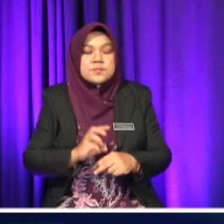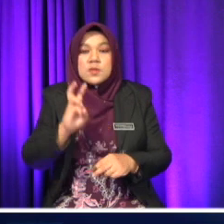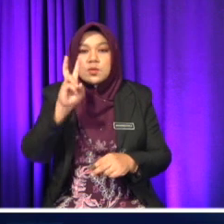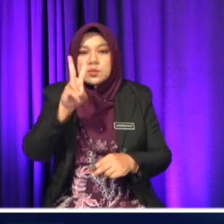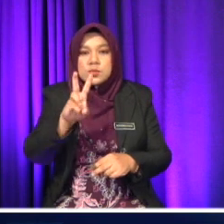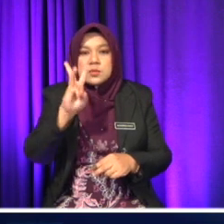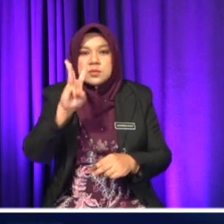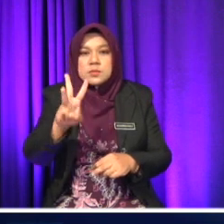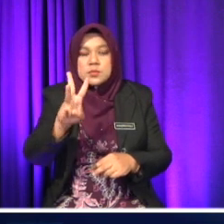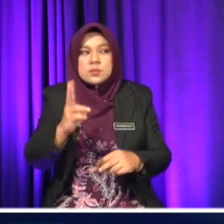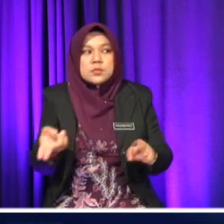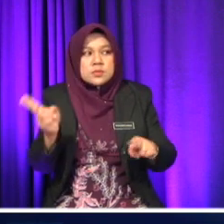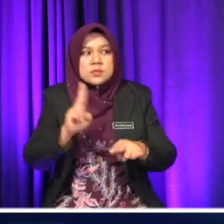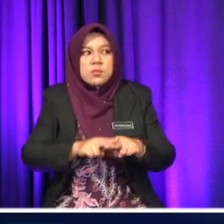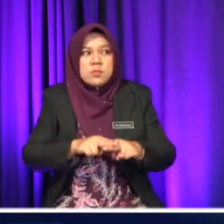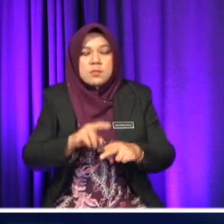merupakan